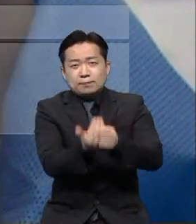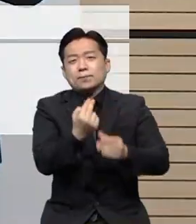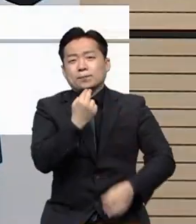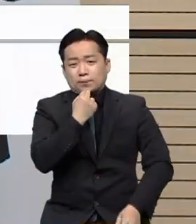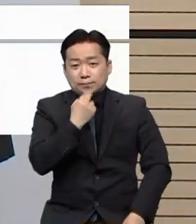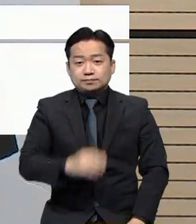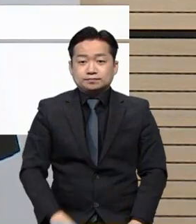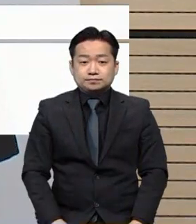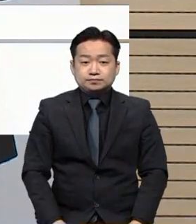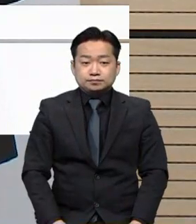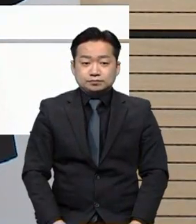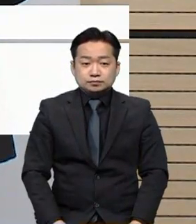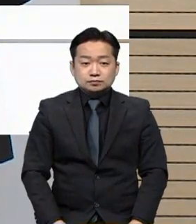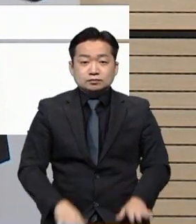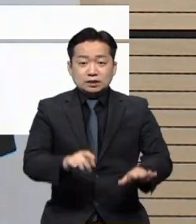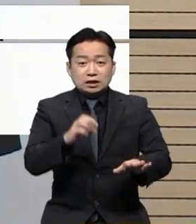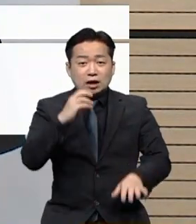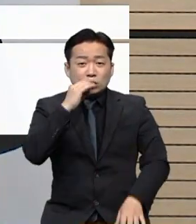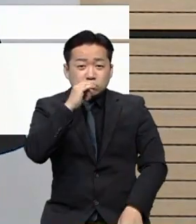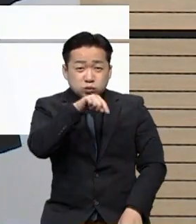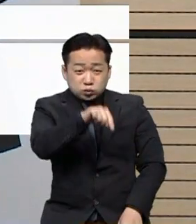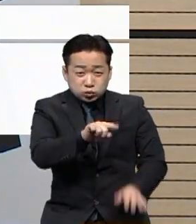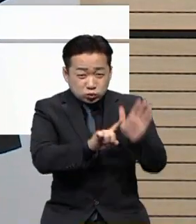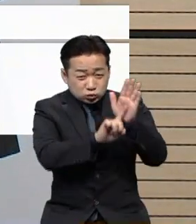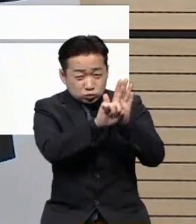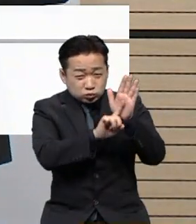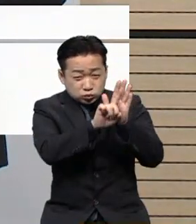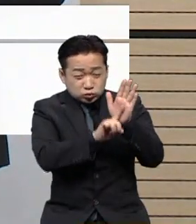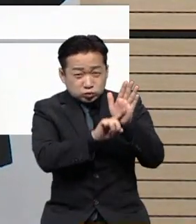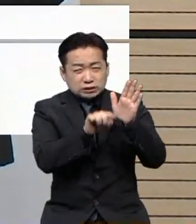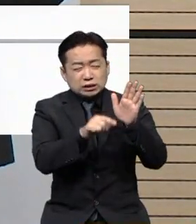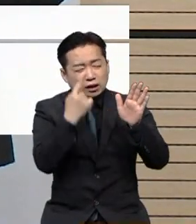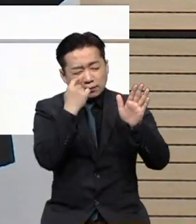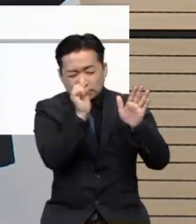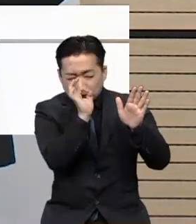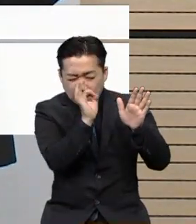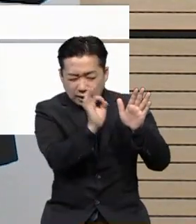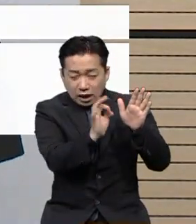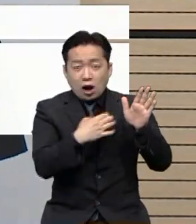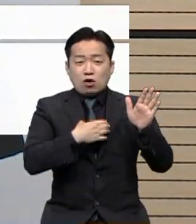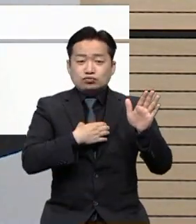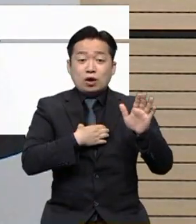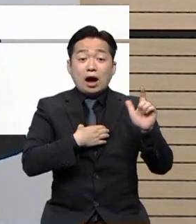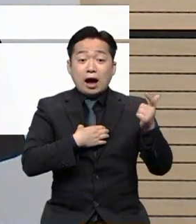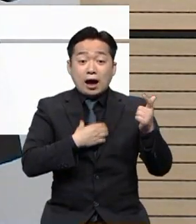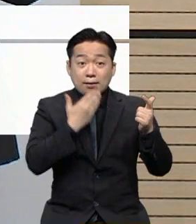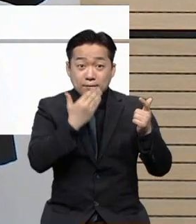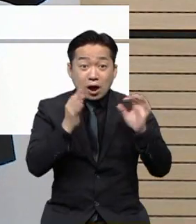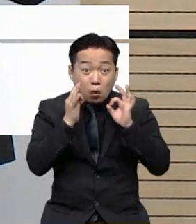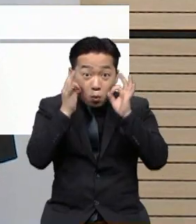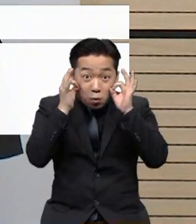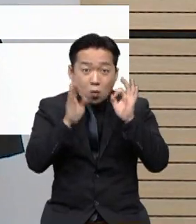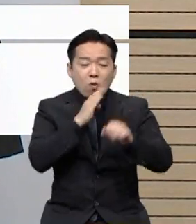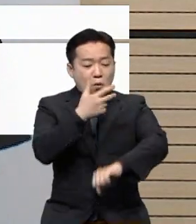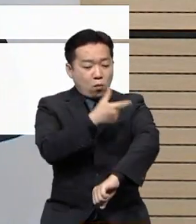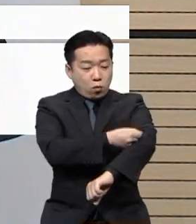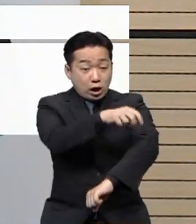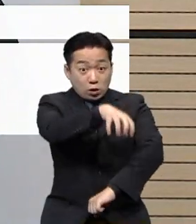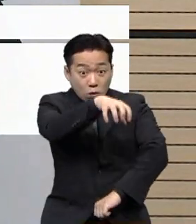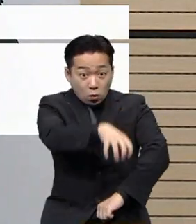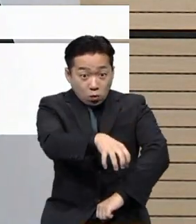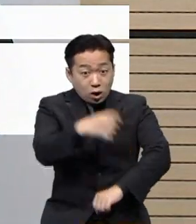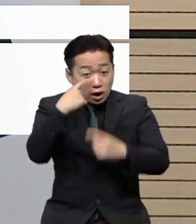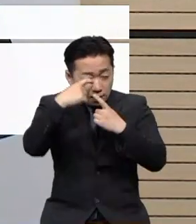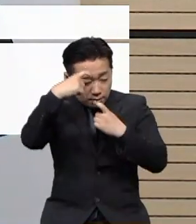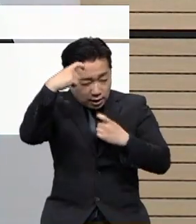이물질이나 눈금불량이라든가 이런 것들에 대해서 위험이 나타나지 않도록 하는 노력들은 저희가 아마 실제 접종하는 현장에서